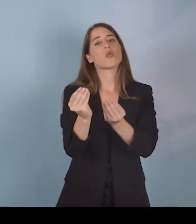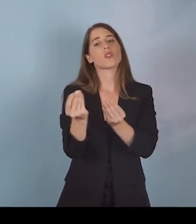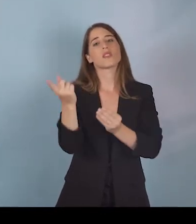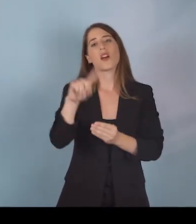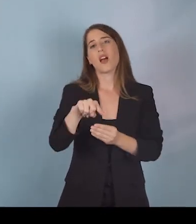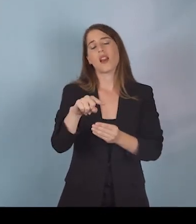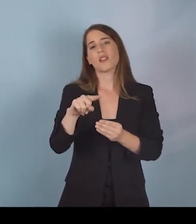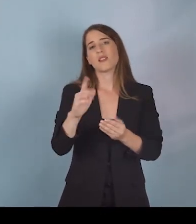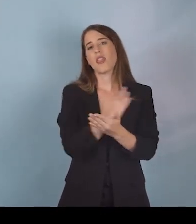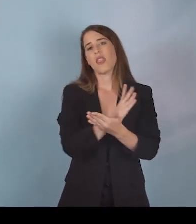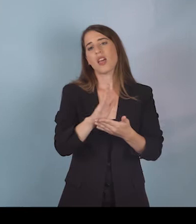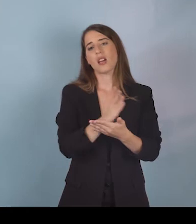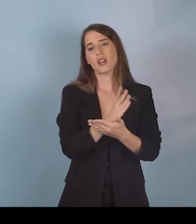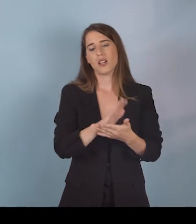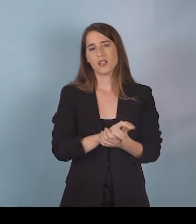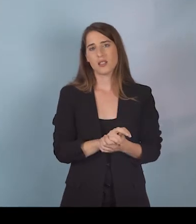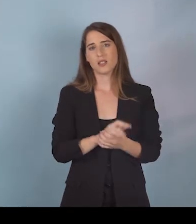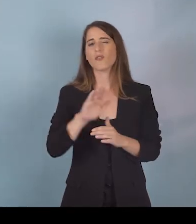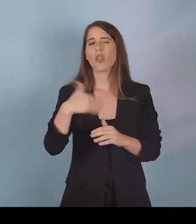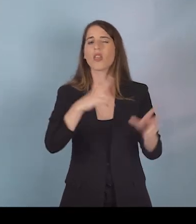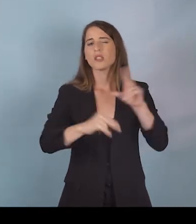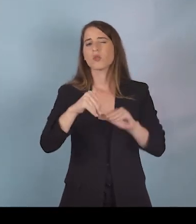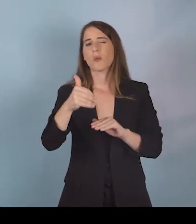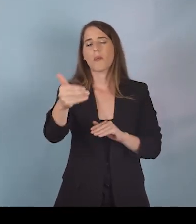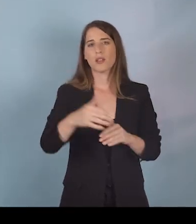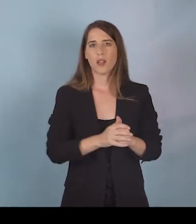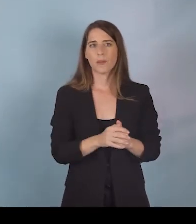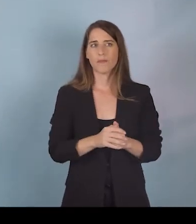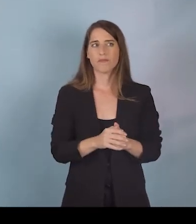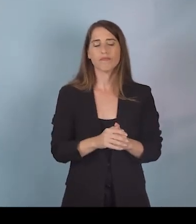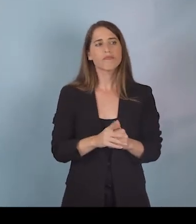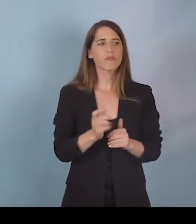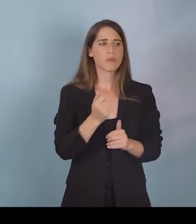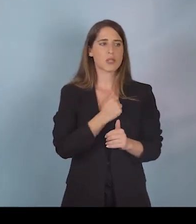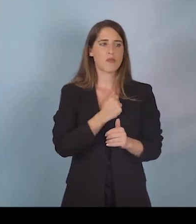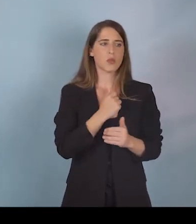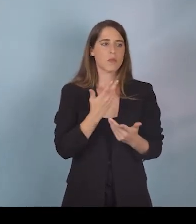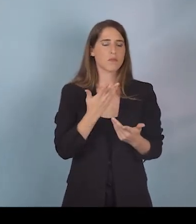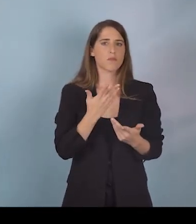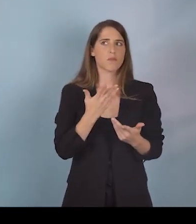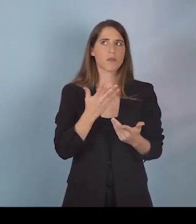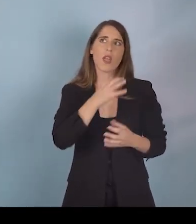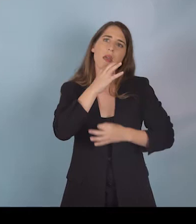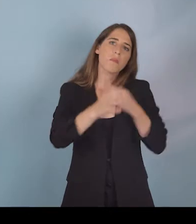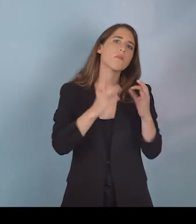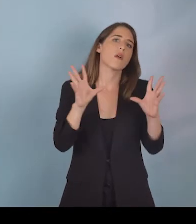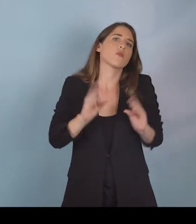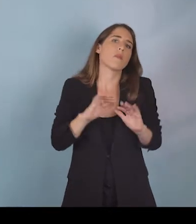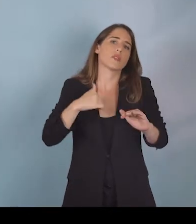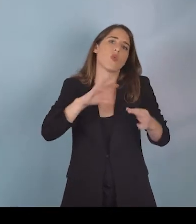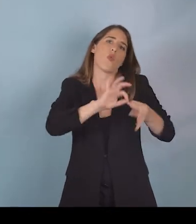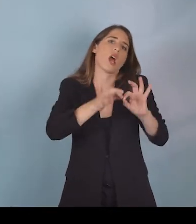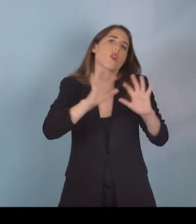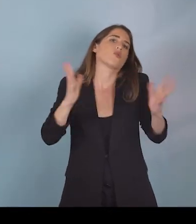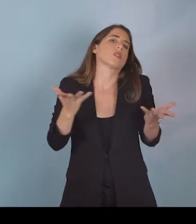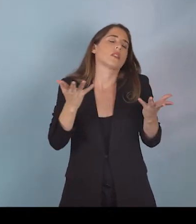αργότερα. Και νομίζω ότι έδωσα σφαιρικά έτσι, το στίγμα του τι κάνουμε σαν οργάνωση